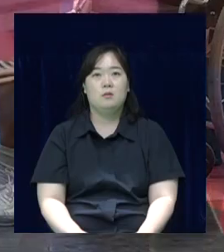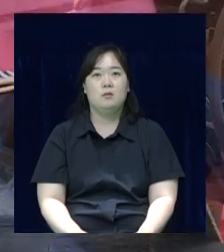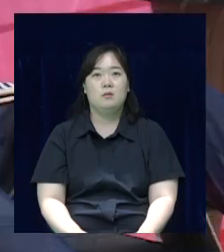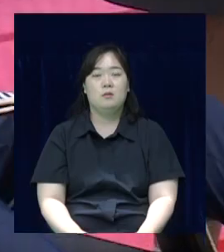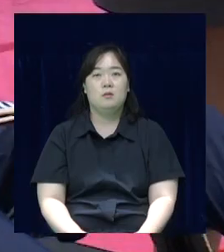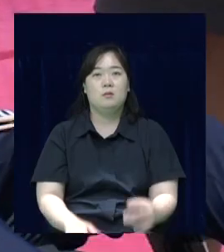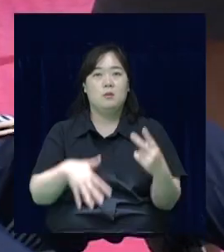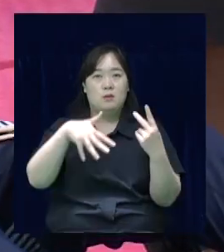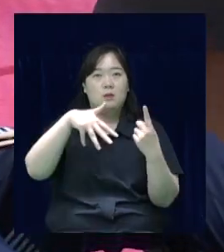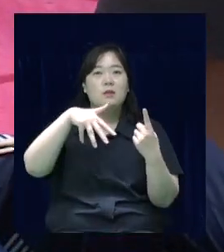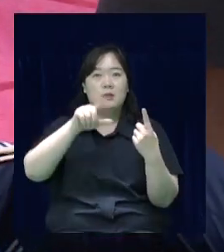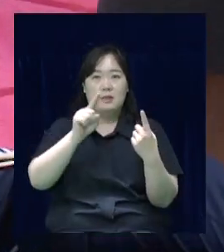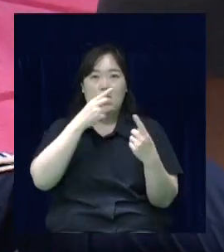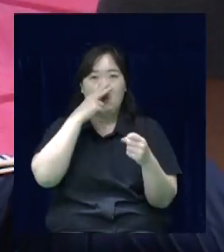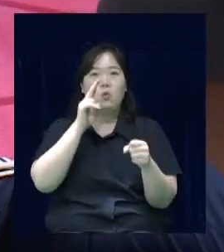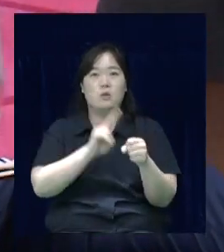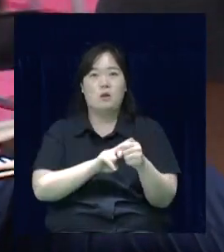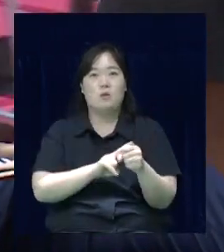1차 시도 이어갑니다.